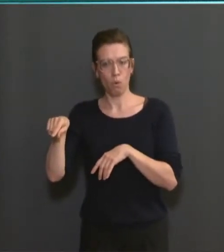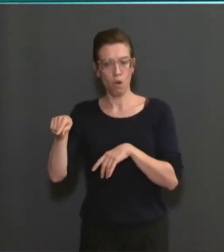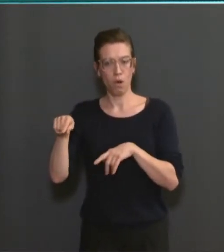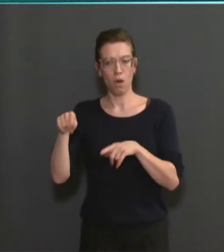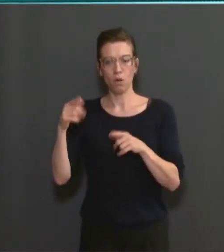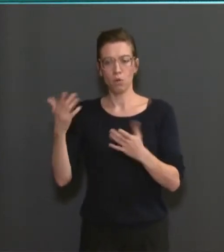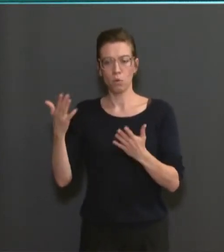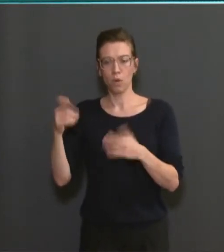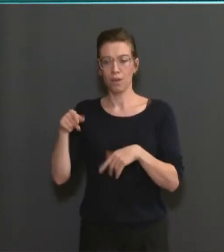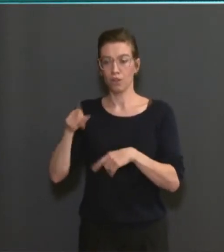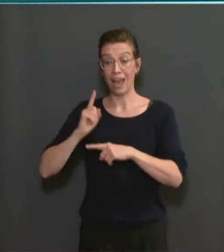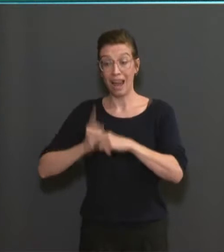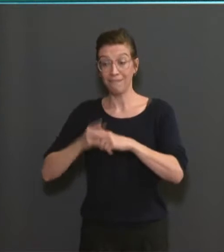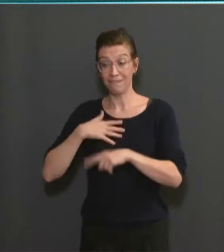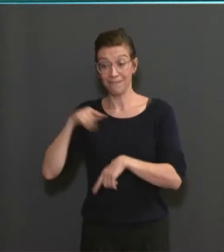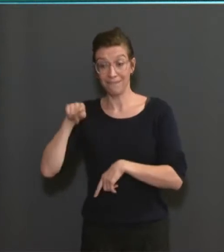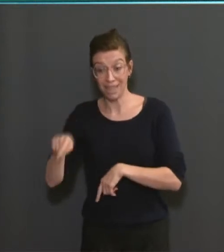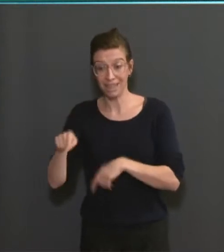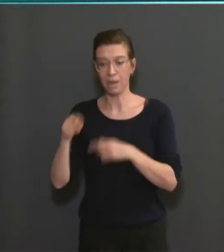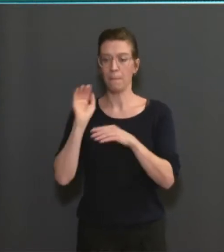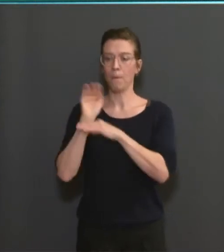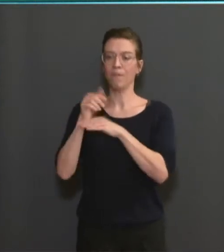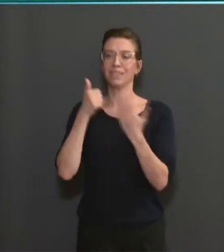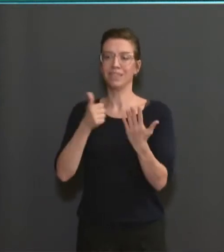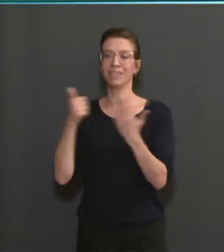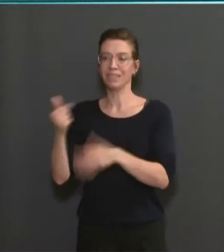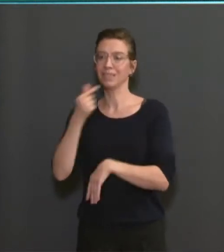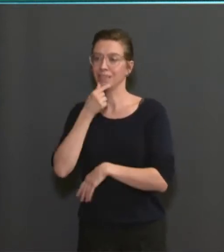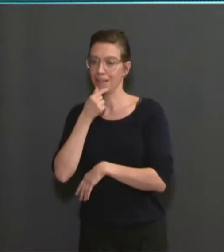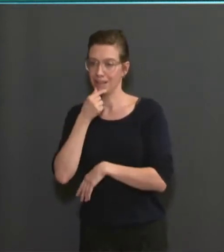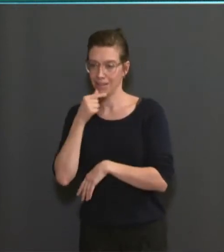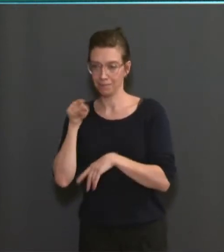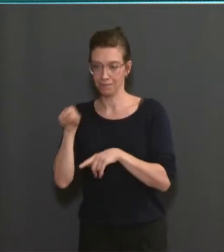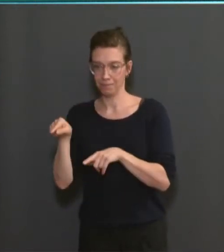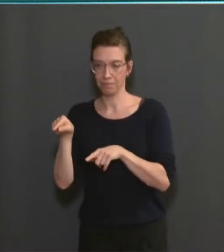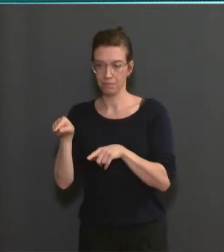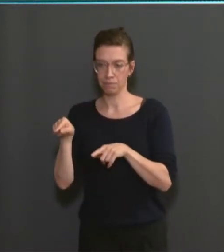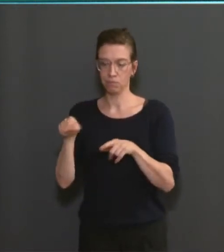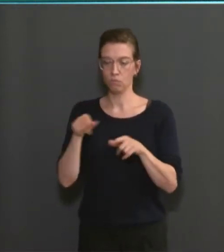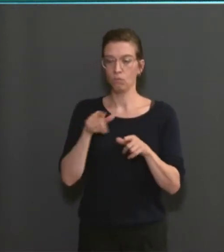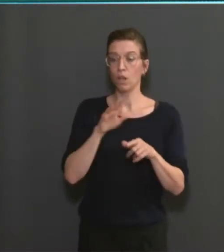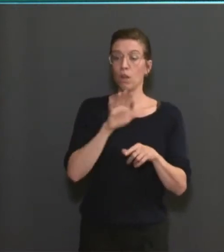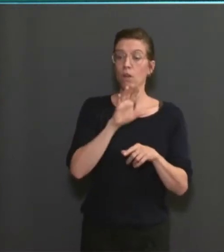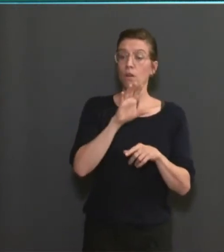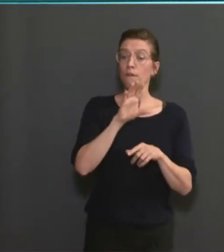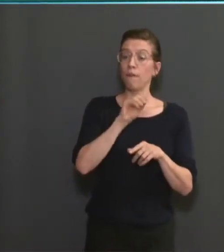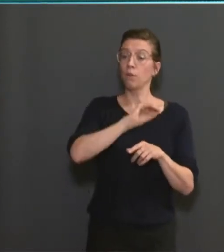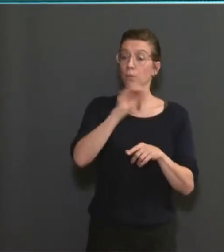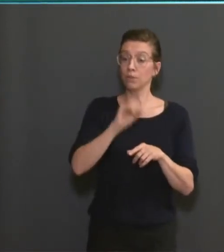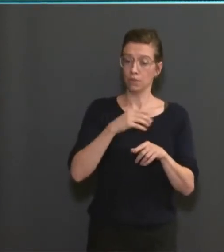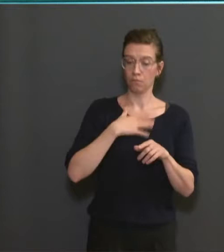en 50% bevindt zich tussen de leeftijd van 55 tot 77 jaar.